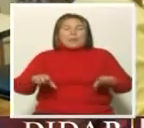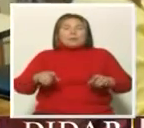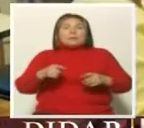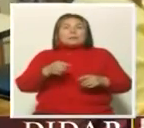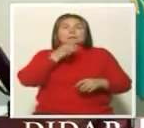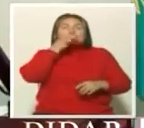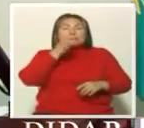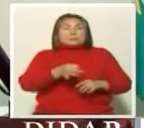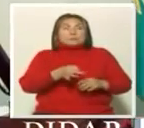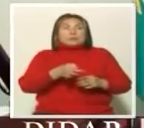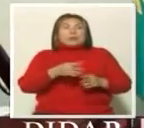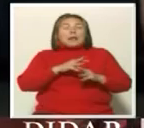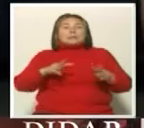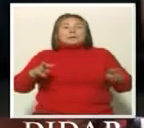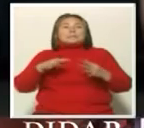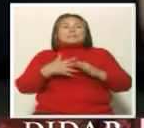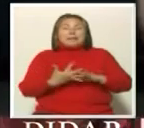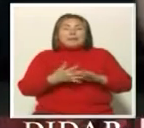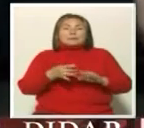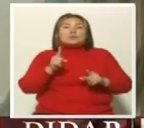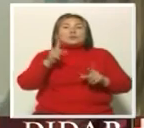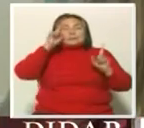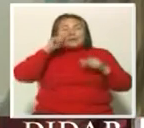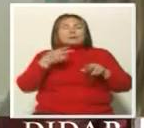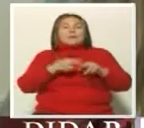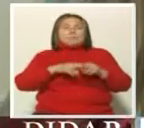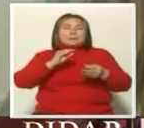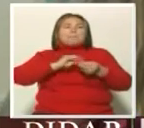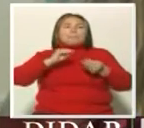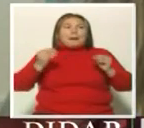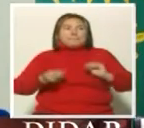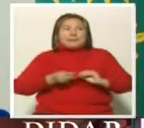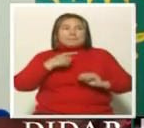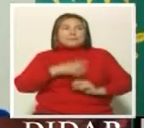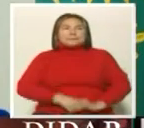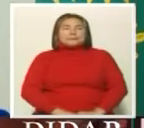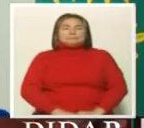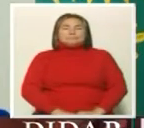разного жителями мы обратились на акимат-сила там заявили что знает о текущей проблеме